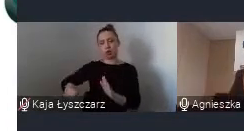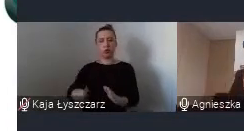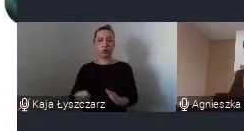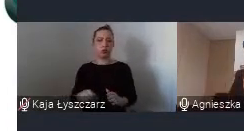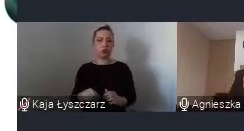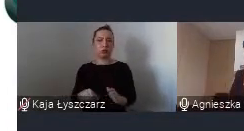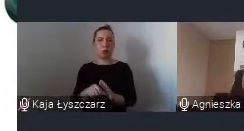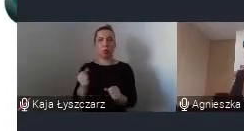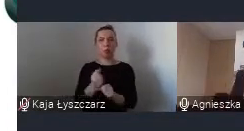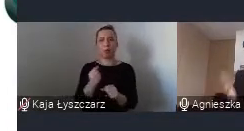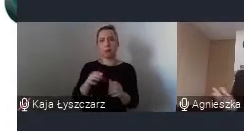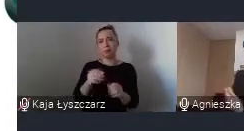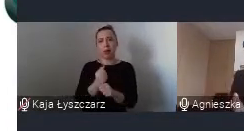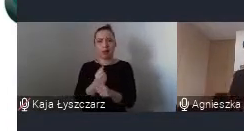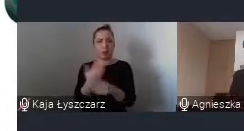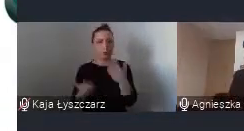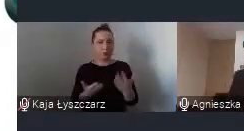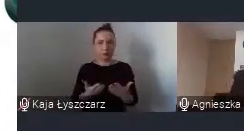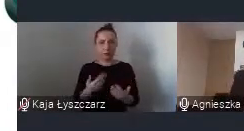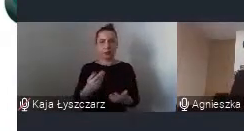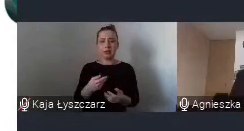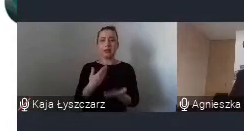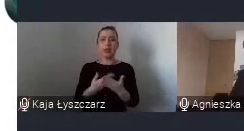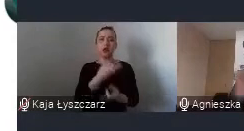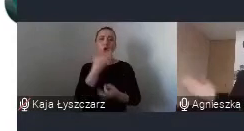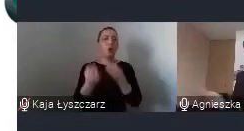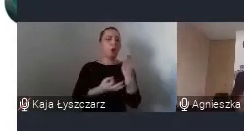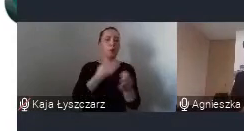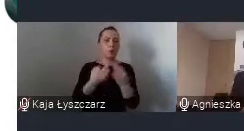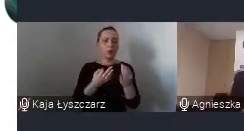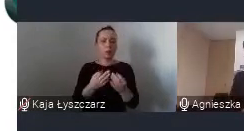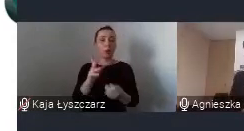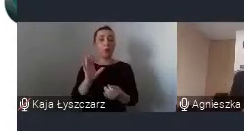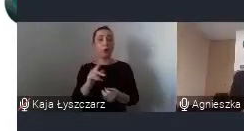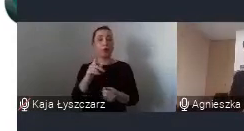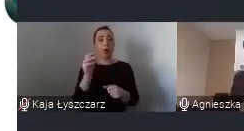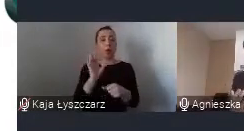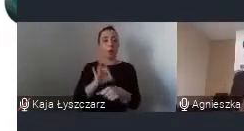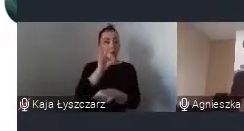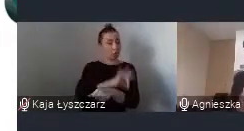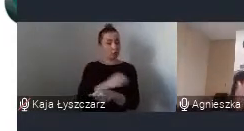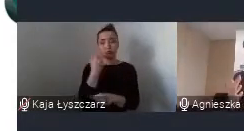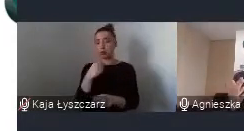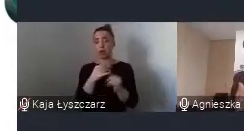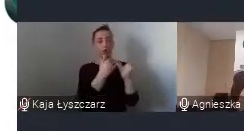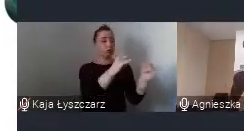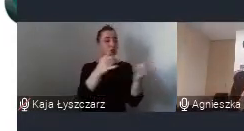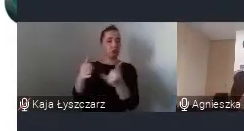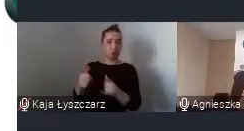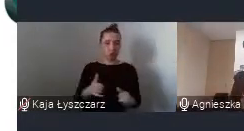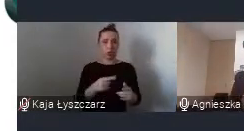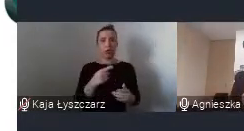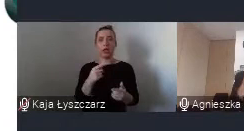tym opowiadam? No, głównie dlatego, żeby pokazać, że rzeczywiście te projekty są bardzo różne. I ja oczywiście teraz